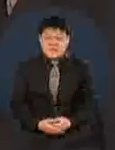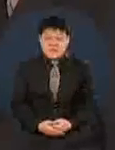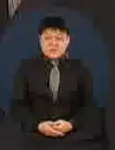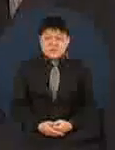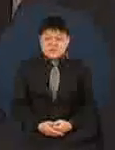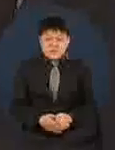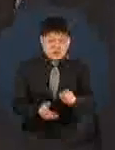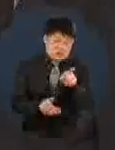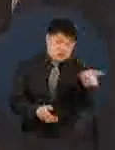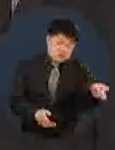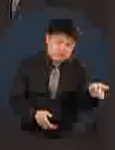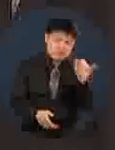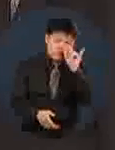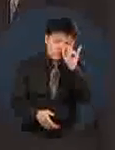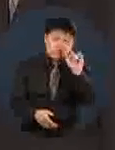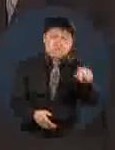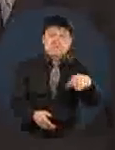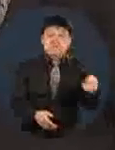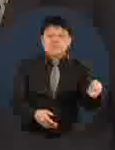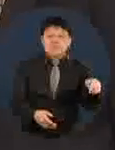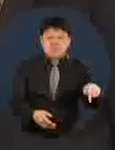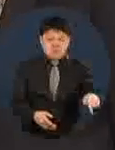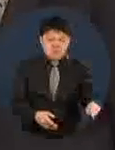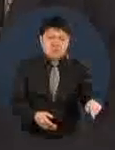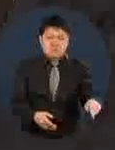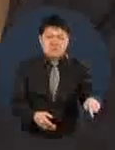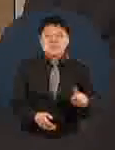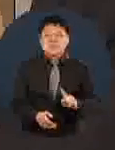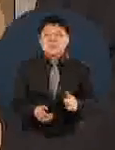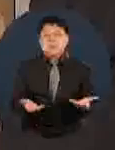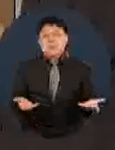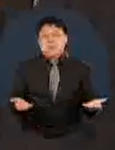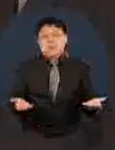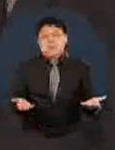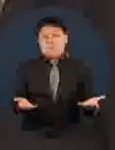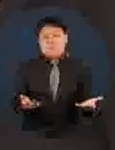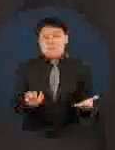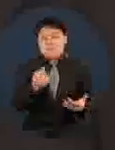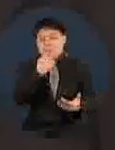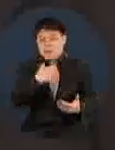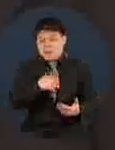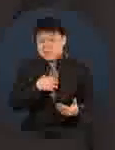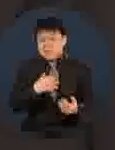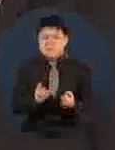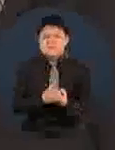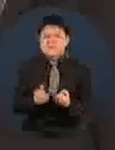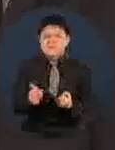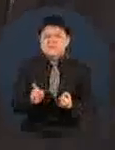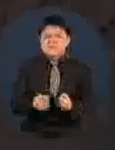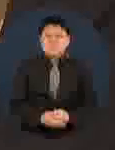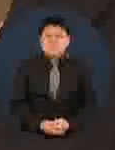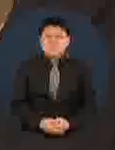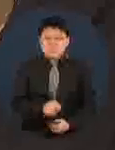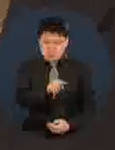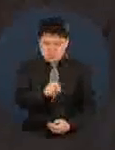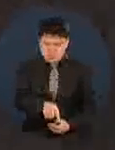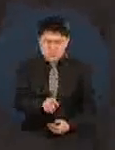있겠네요. 네, 선수죠. 안 두면 다음에 여기를 들어가서 대책이 없기 때문에 네. 맞보기라고 하겠습니다. 여기를 두면 여기를 놔야